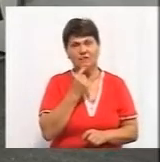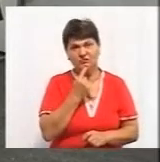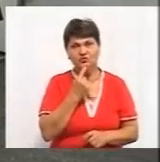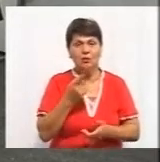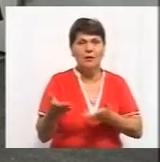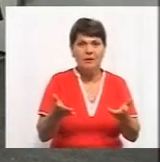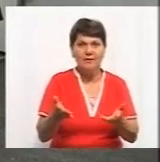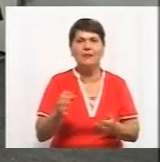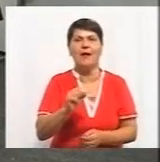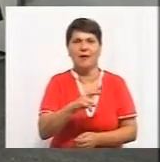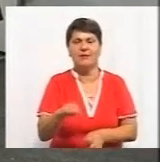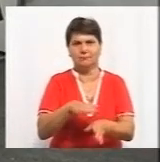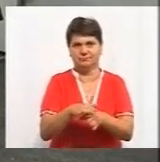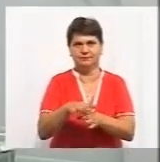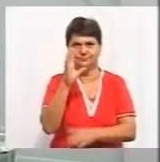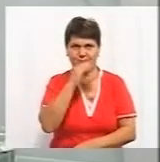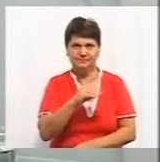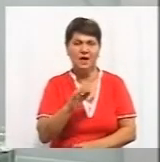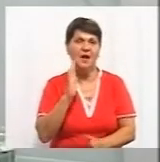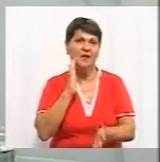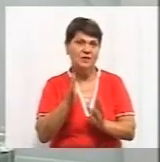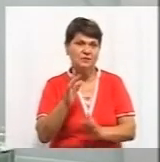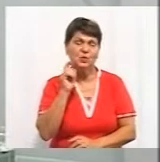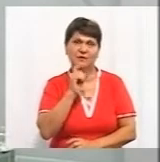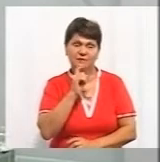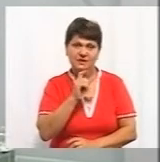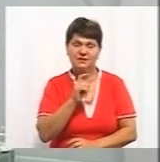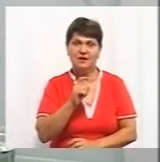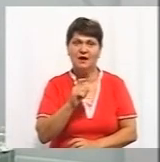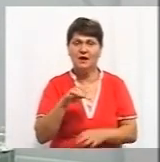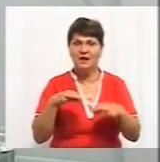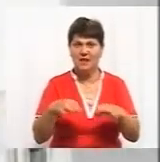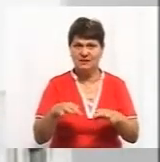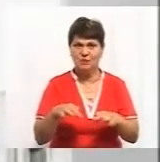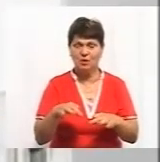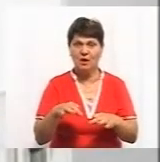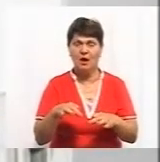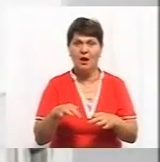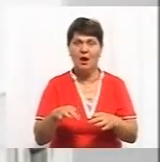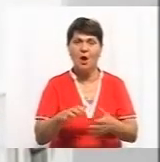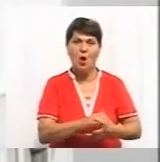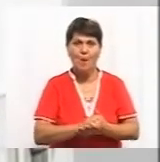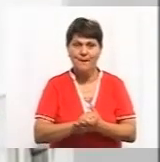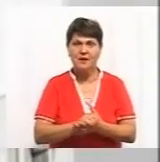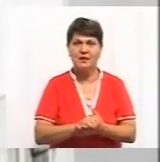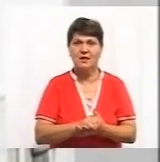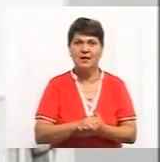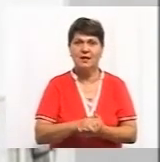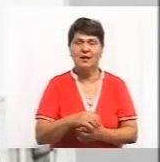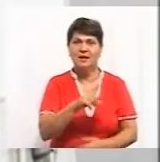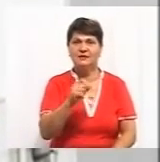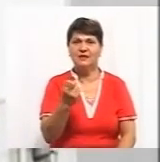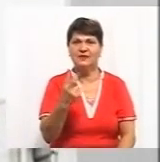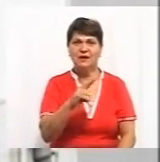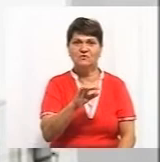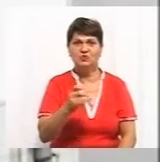роботи. На Facebook-сторінці Вінницької транспортної компанії, інфографіка номер 4, розміщено пост за 12 червня